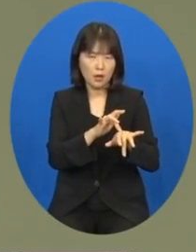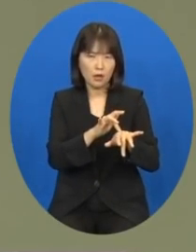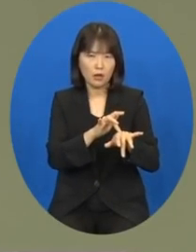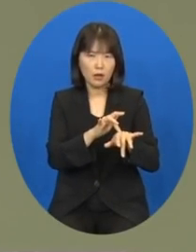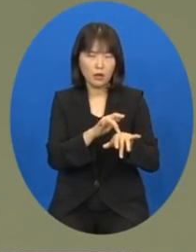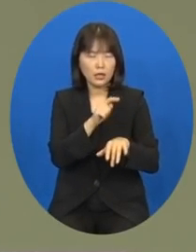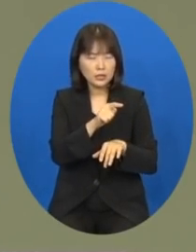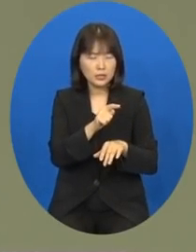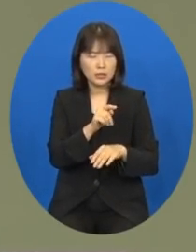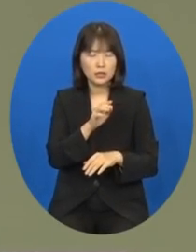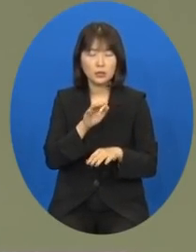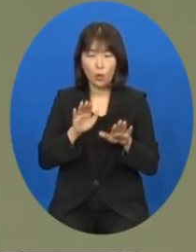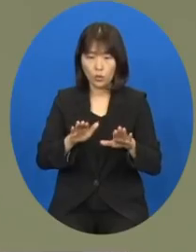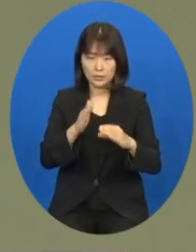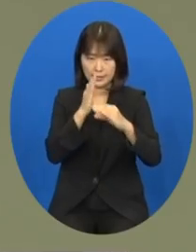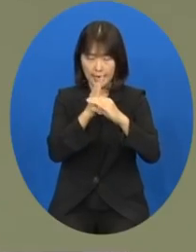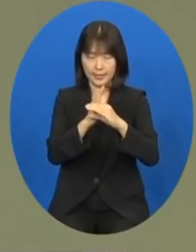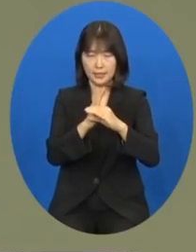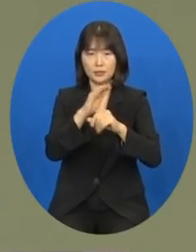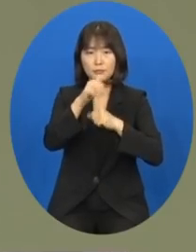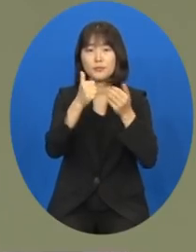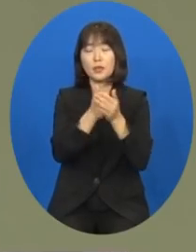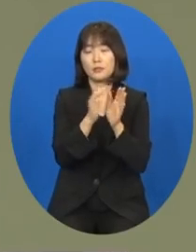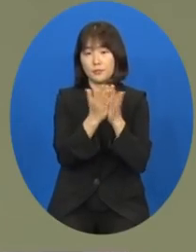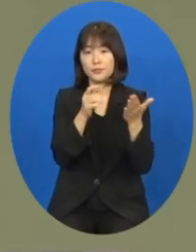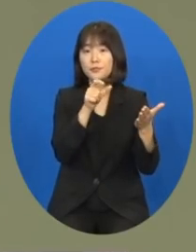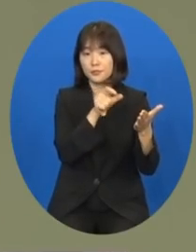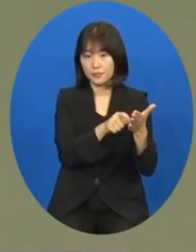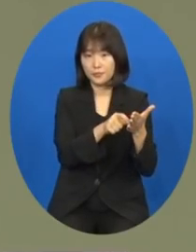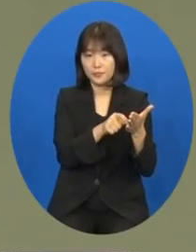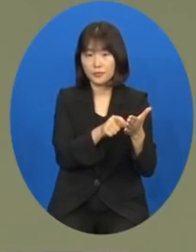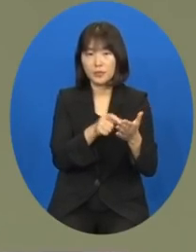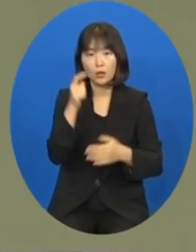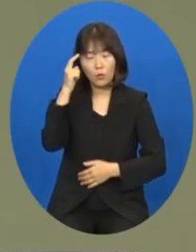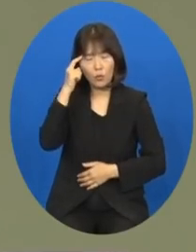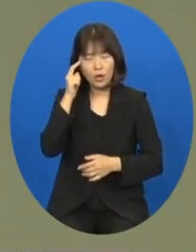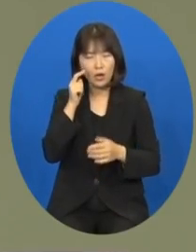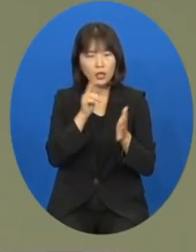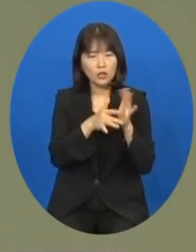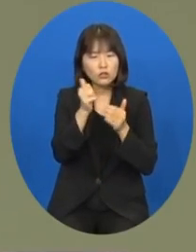본문입니다 왜 예수님의 이야기를 하시는 것일까